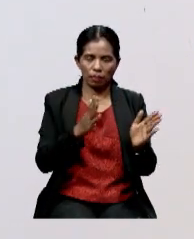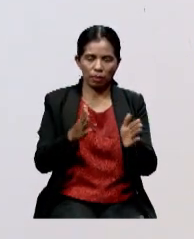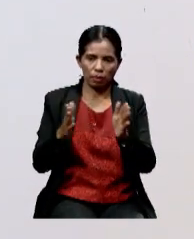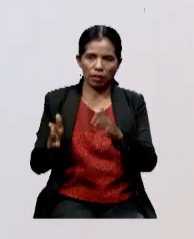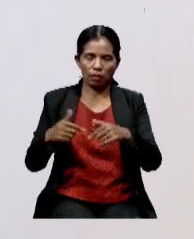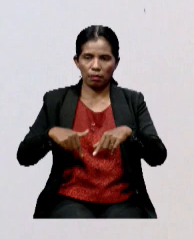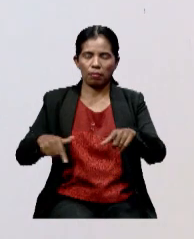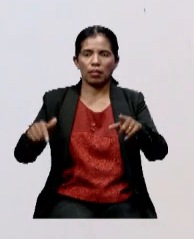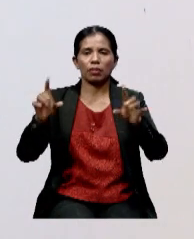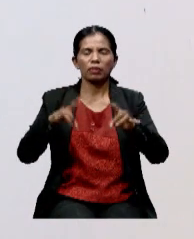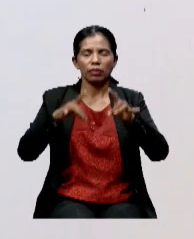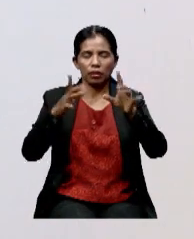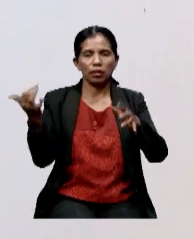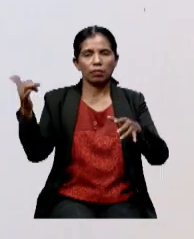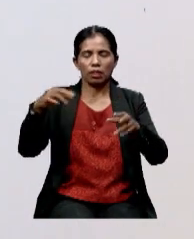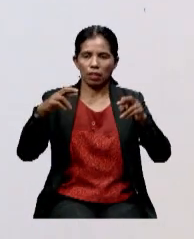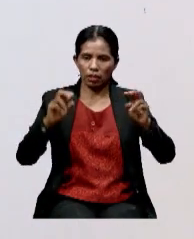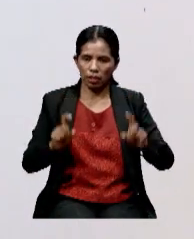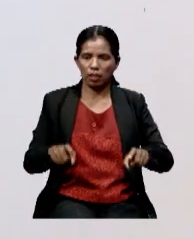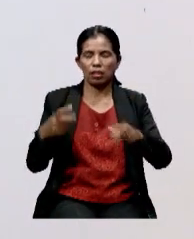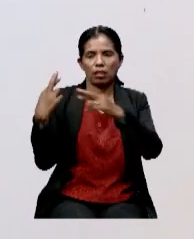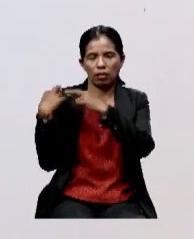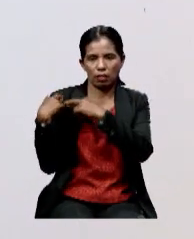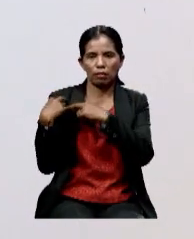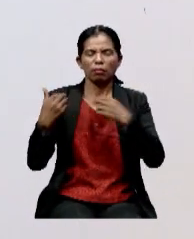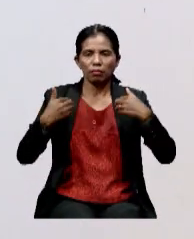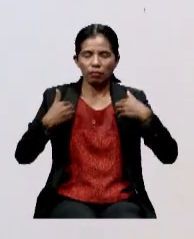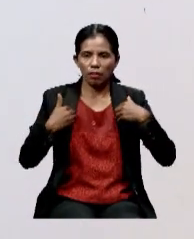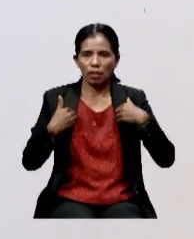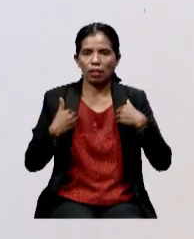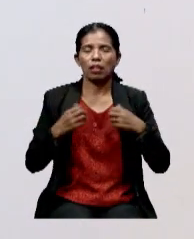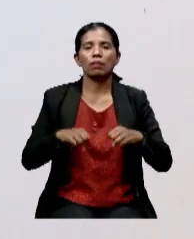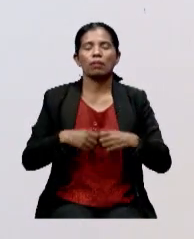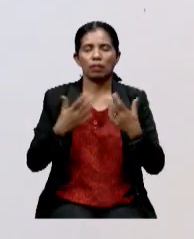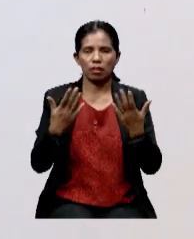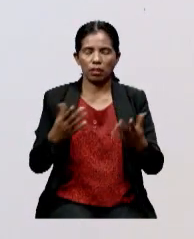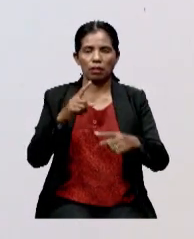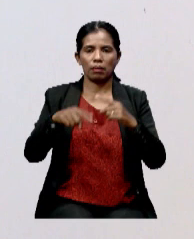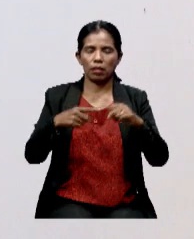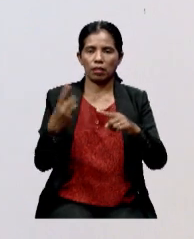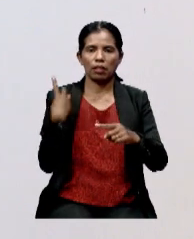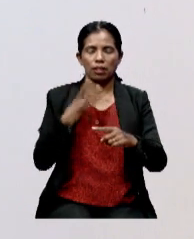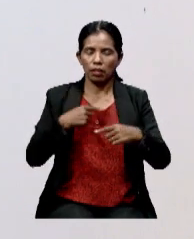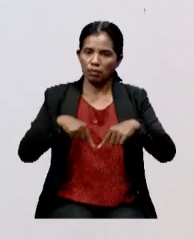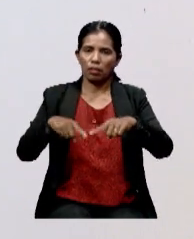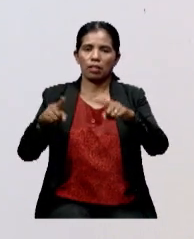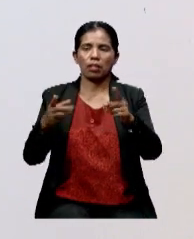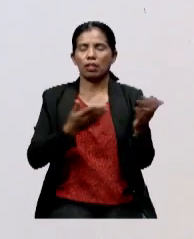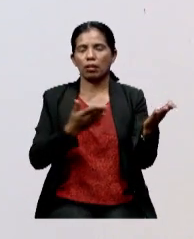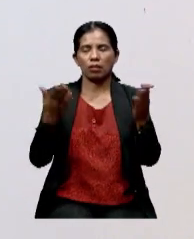mak tem ki ia responsabilidade, tem ki ia mos dever, atu oinsa bain hira ita bahina vai ta lori ta nia